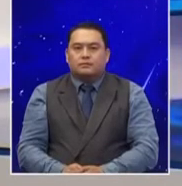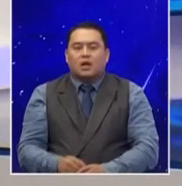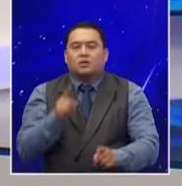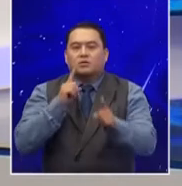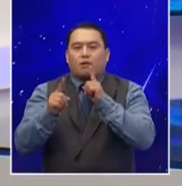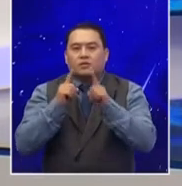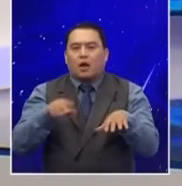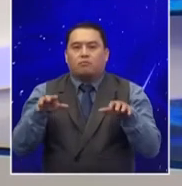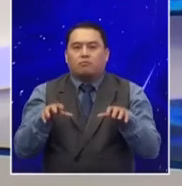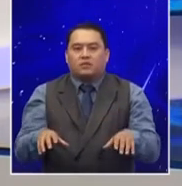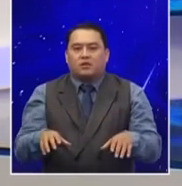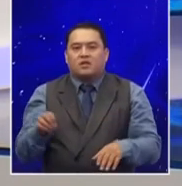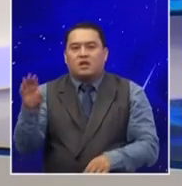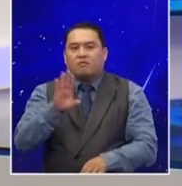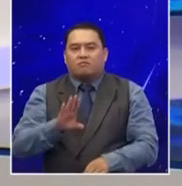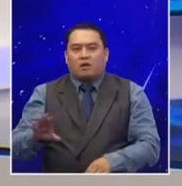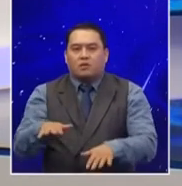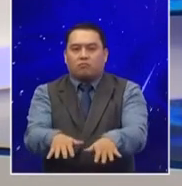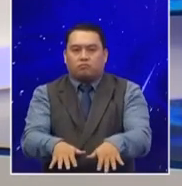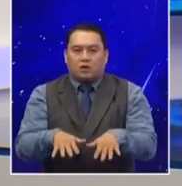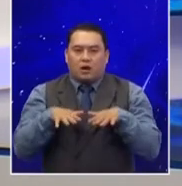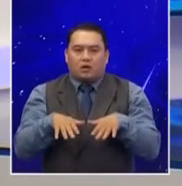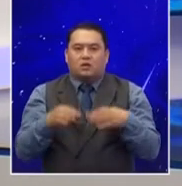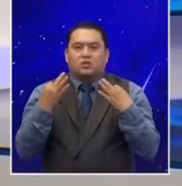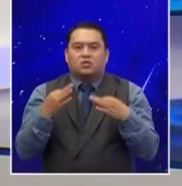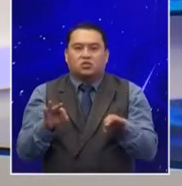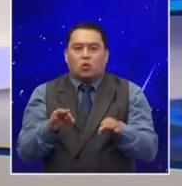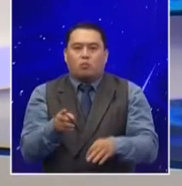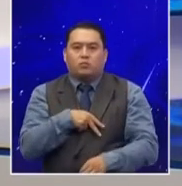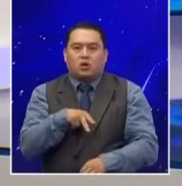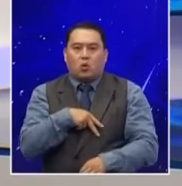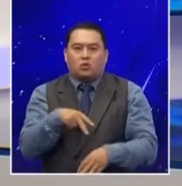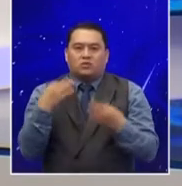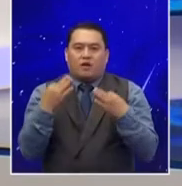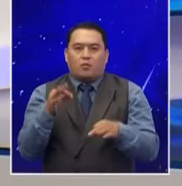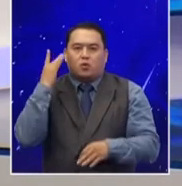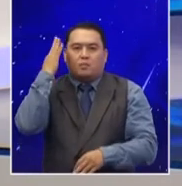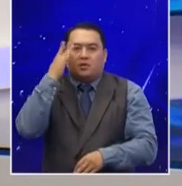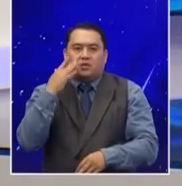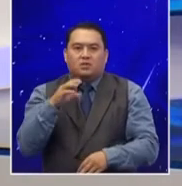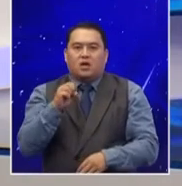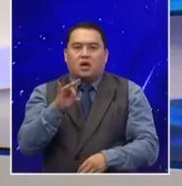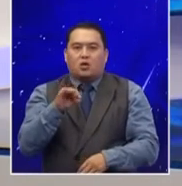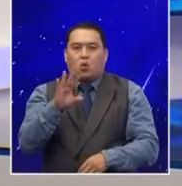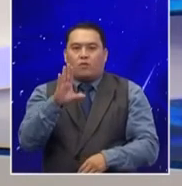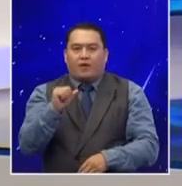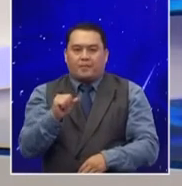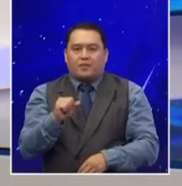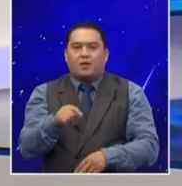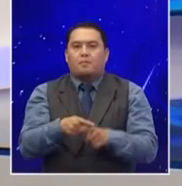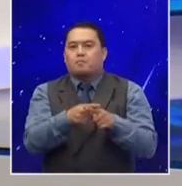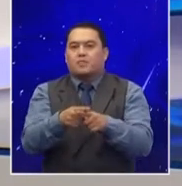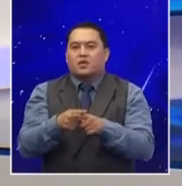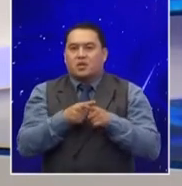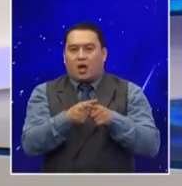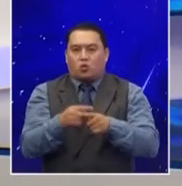Совещание председателей фракции Европейского парламента решило присудить премию «За свободу мысли» имени Сахарова представителям оппозиции